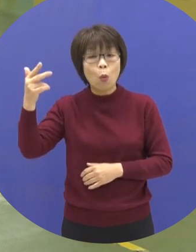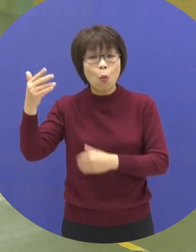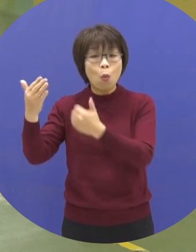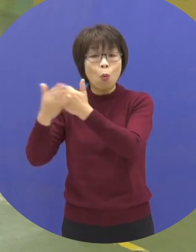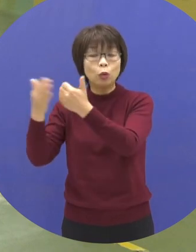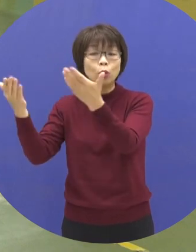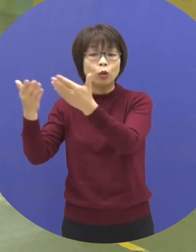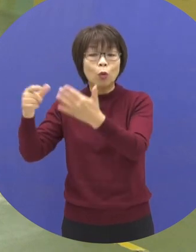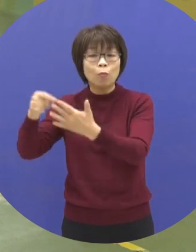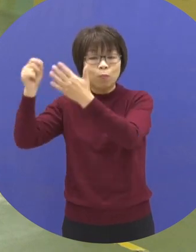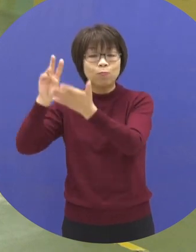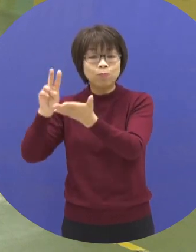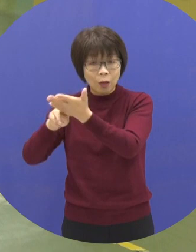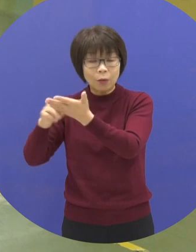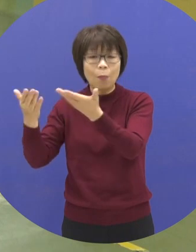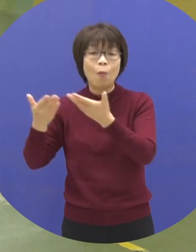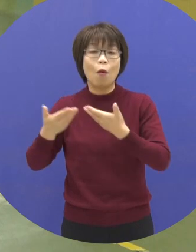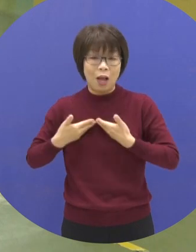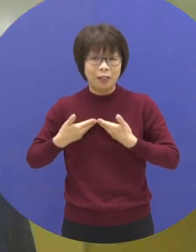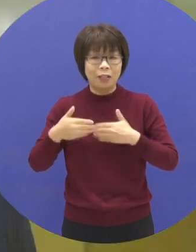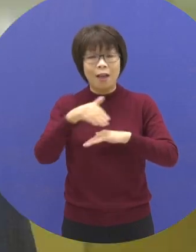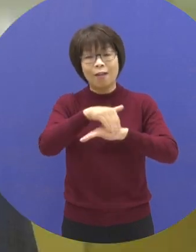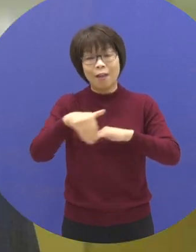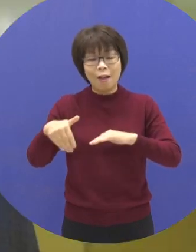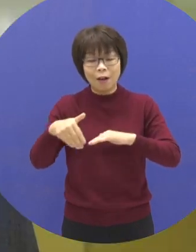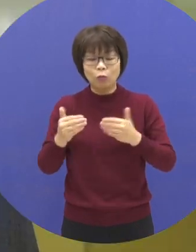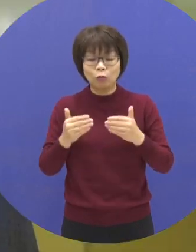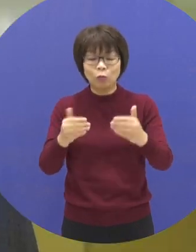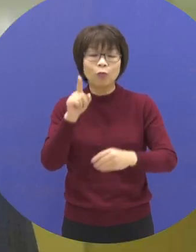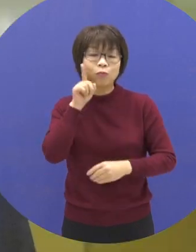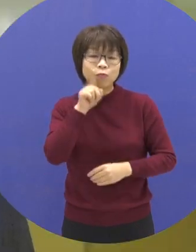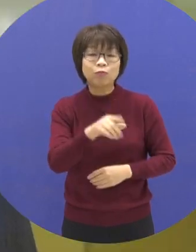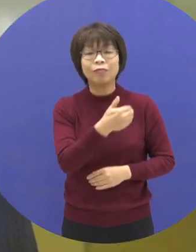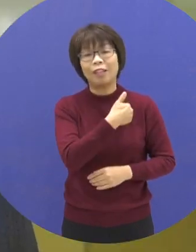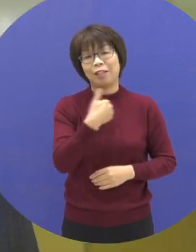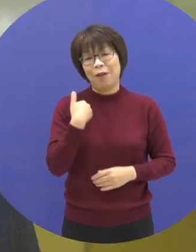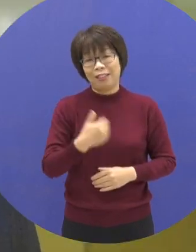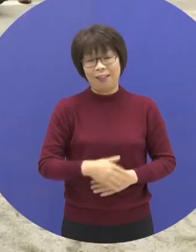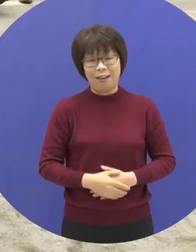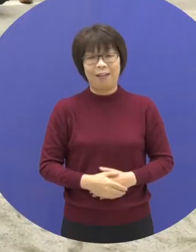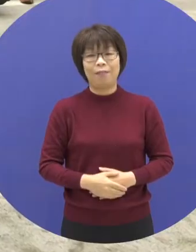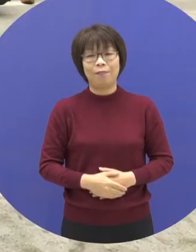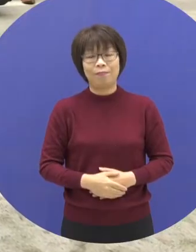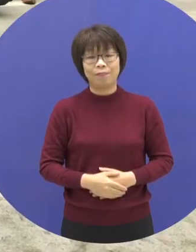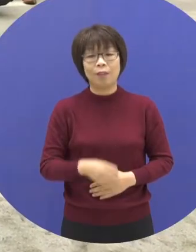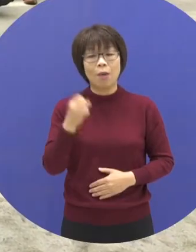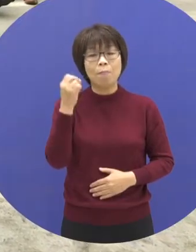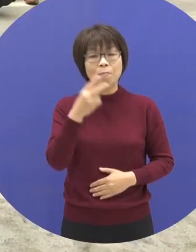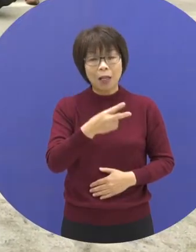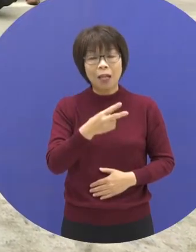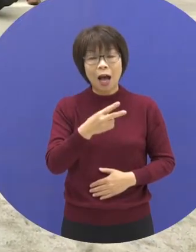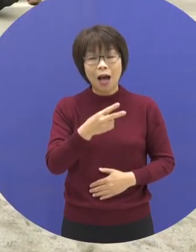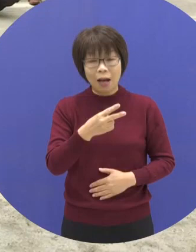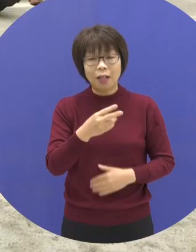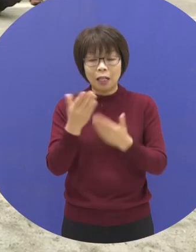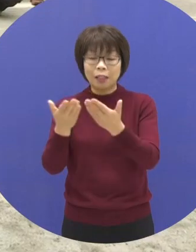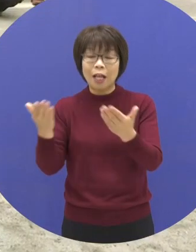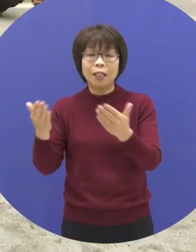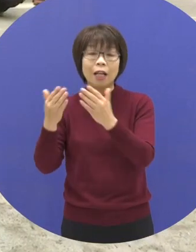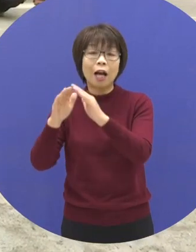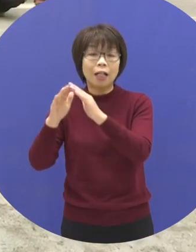されたことで計画的な投資ができ技術開発を進めることができましたまた商品化の後も